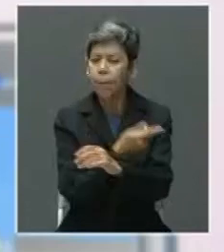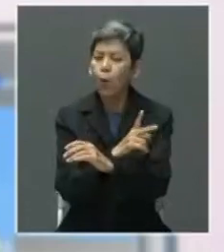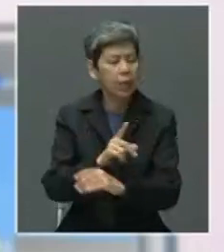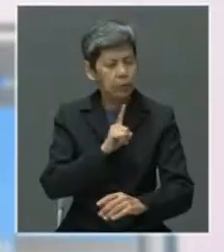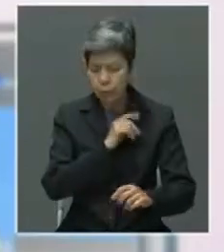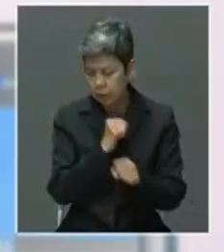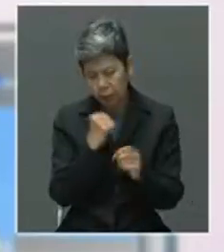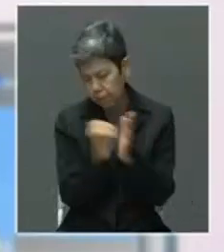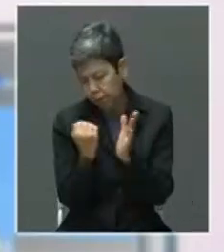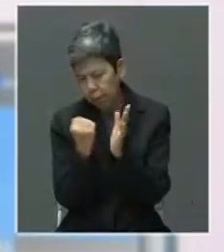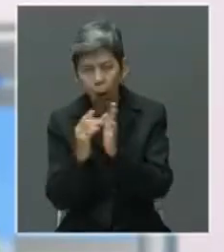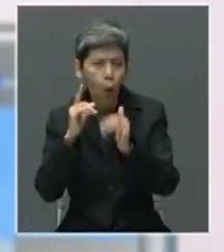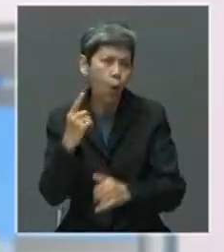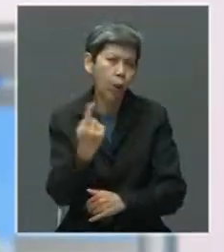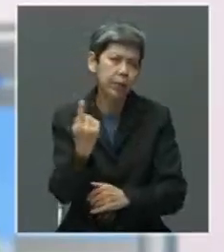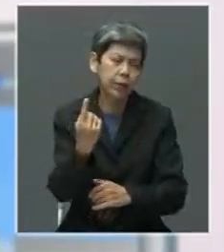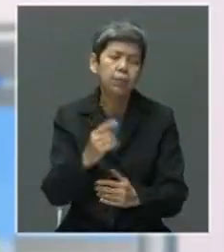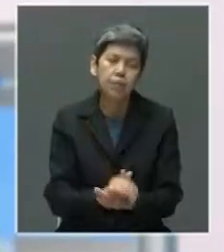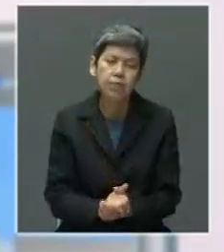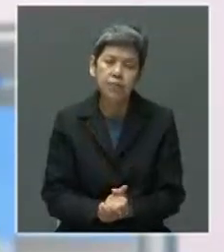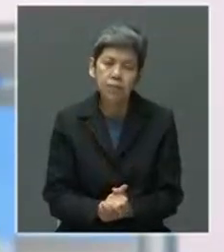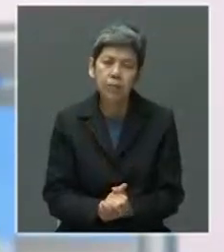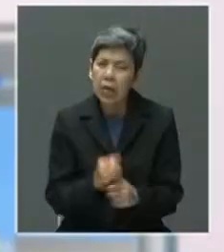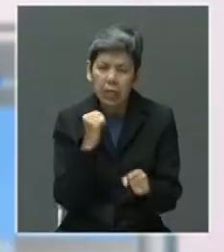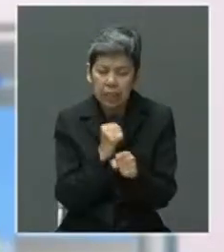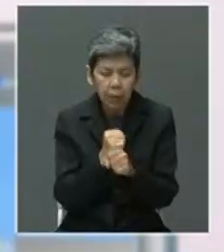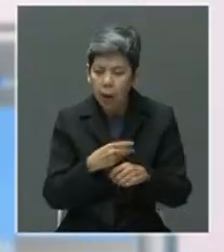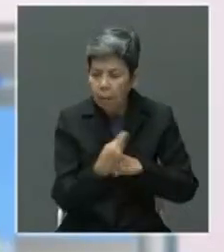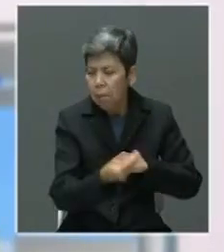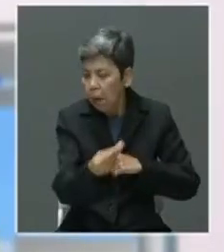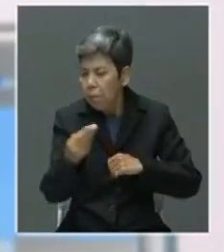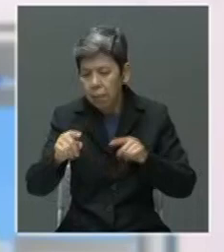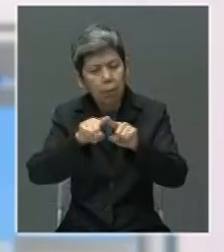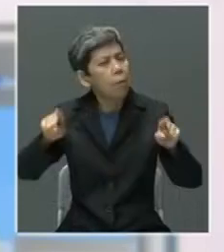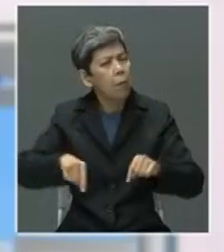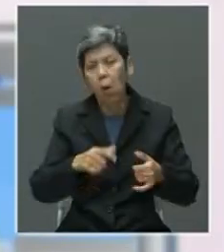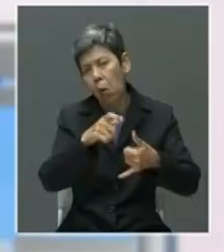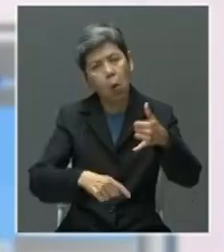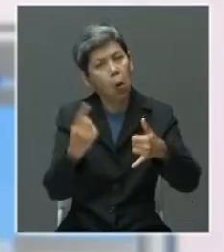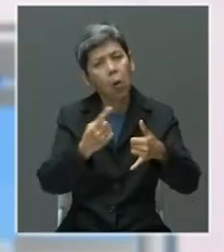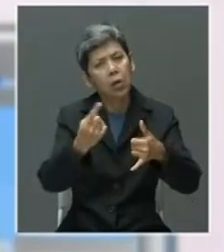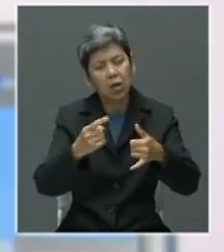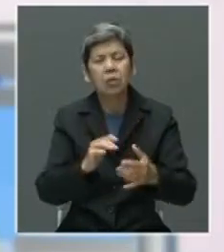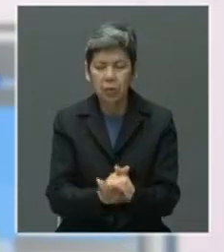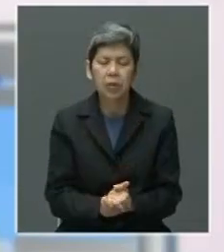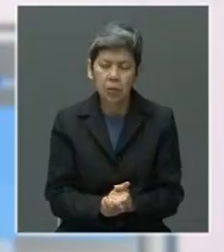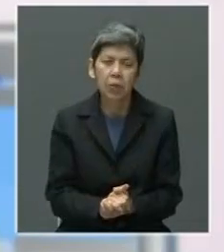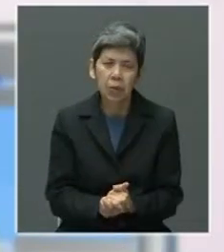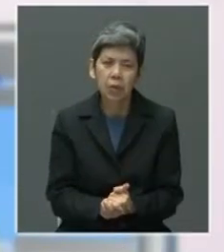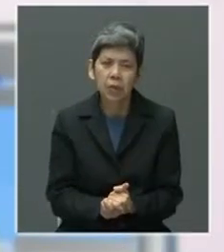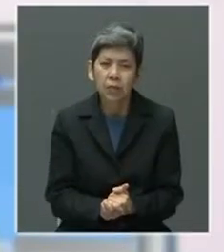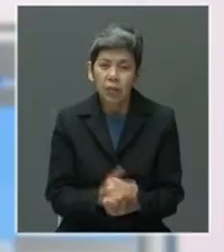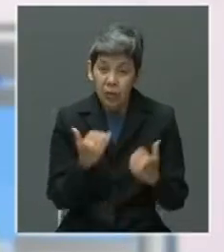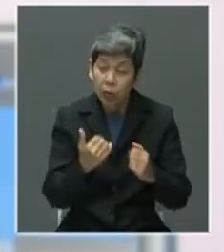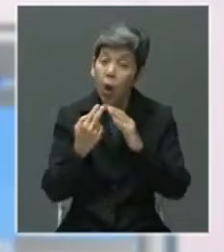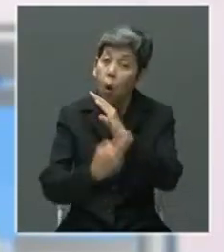ะครับ ครับแล้วทีนี้ออ กอย่างเป็นล่ำเป็นสันเลยครับนะ มีการออกโฉนดเยอะอ่ะแล้วทีนี้ครับทางเหมือน